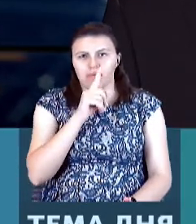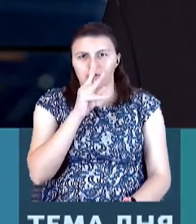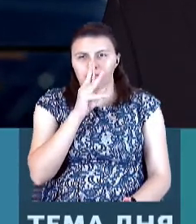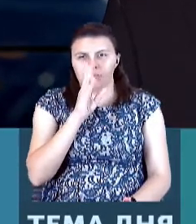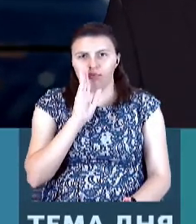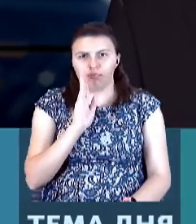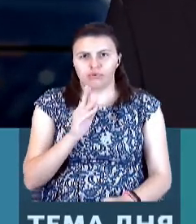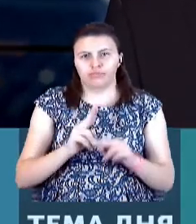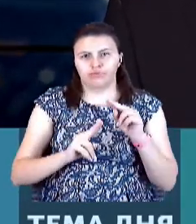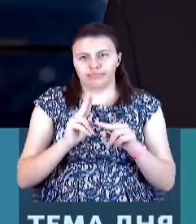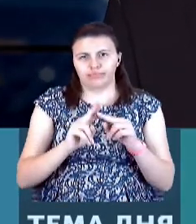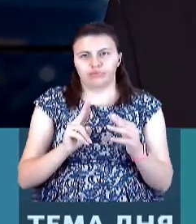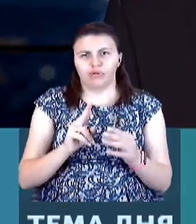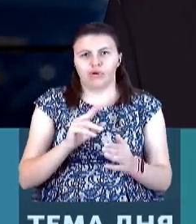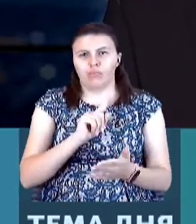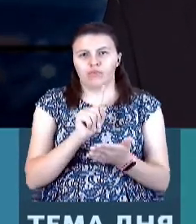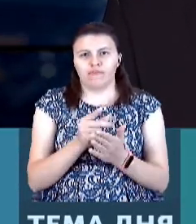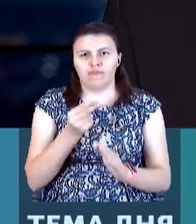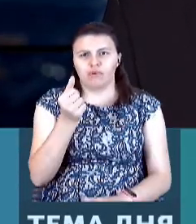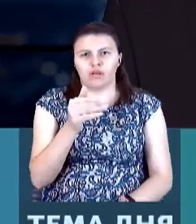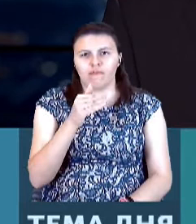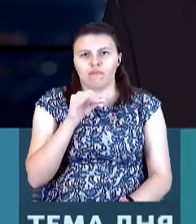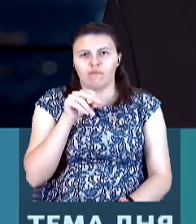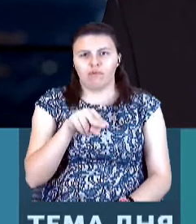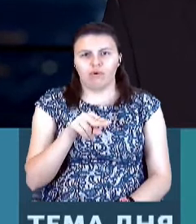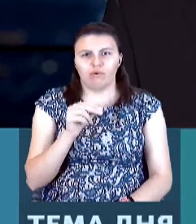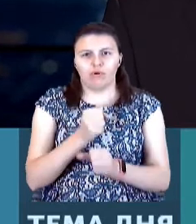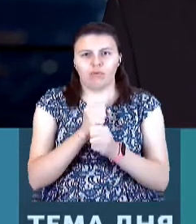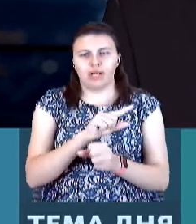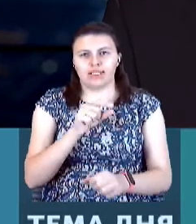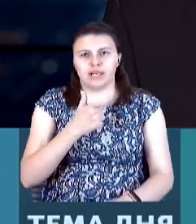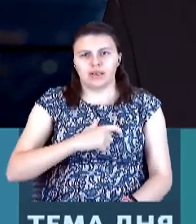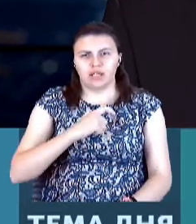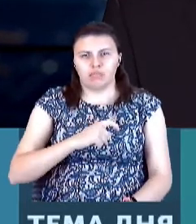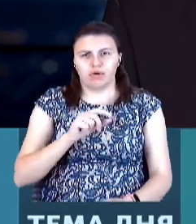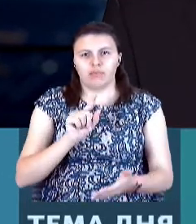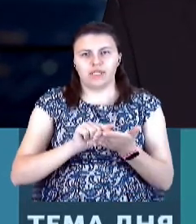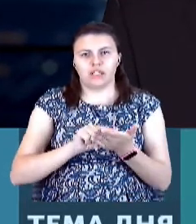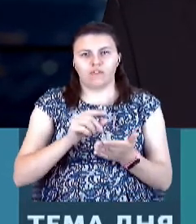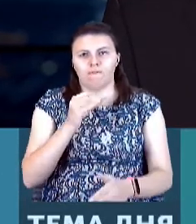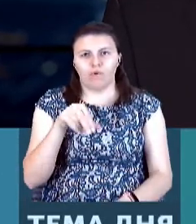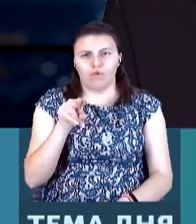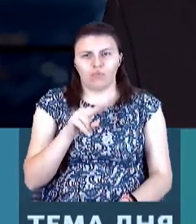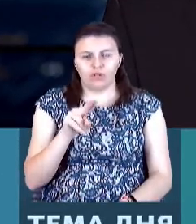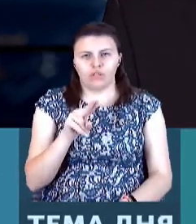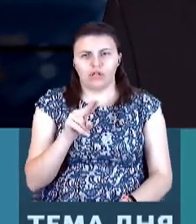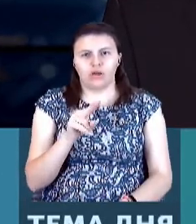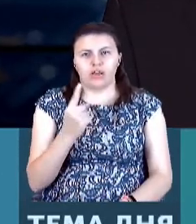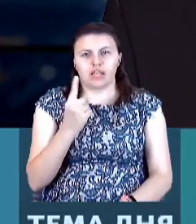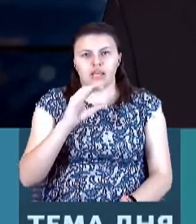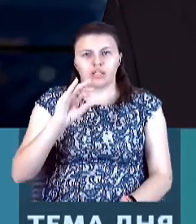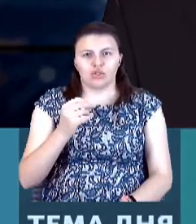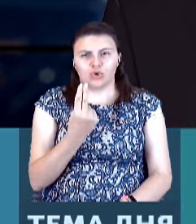вибудовується обов'язковий внесок, який ФОПи роблять за себе до пенсійного фонду, точніше, єдиний соціальний